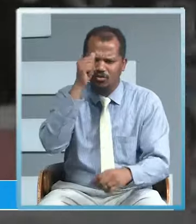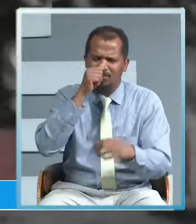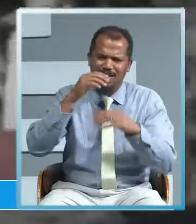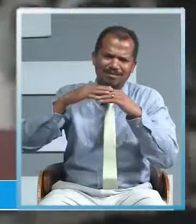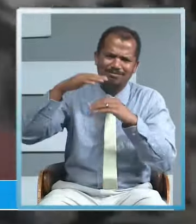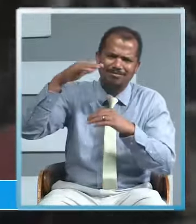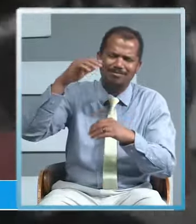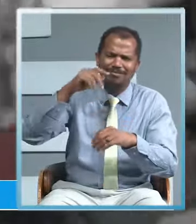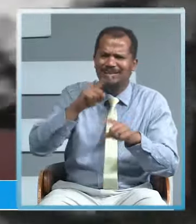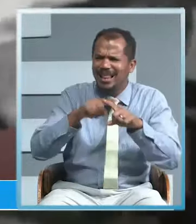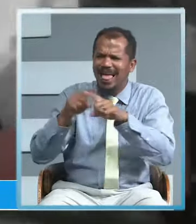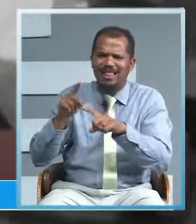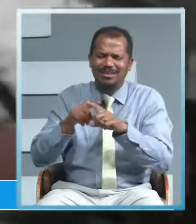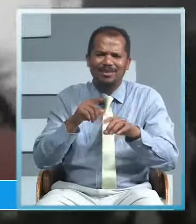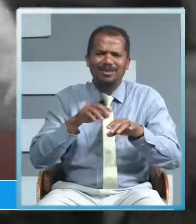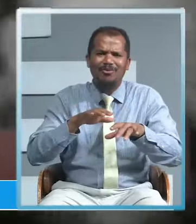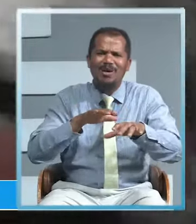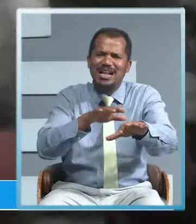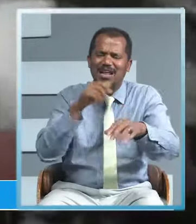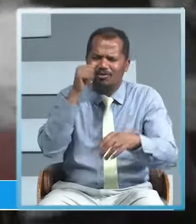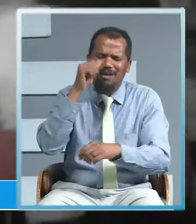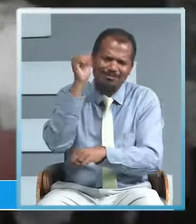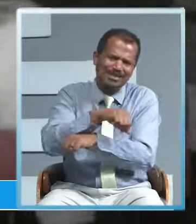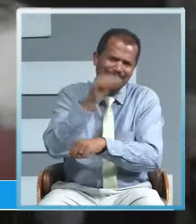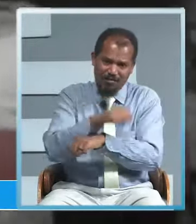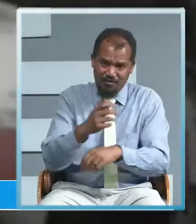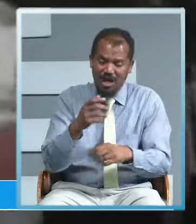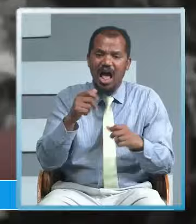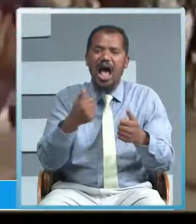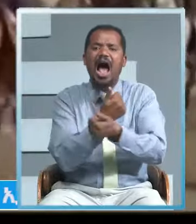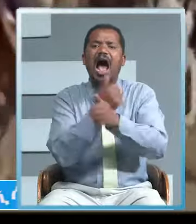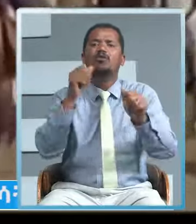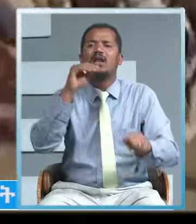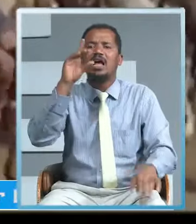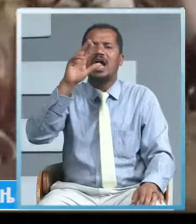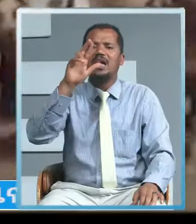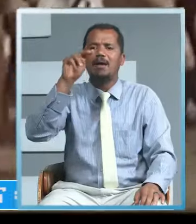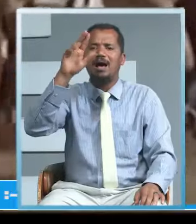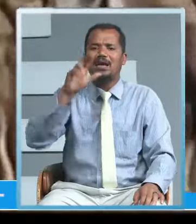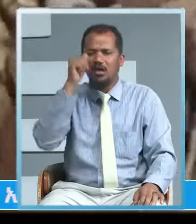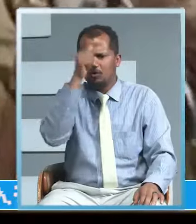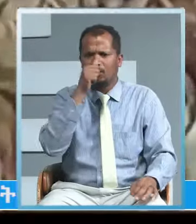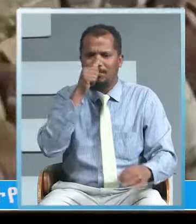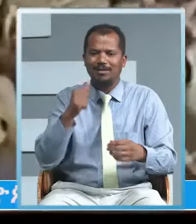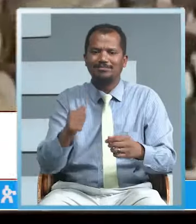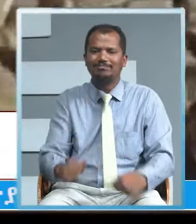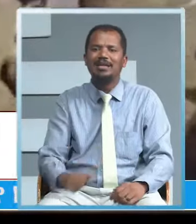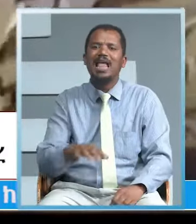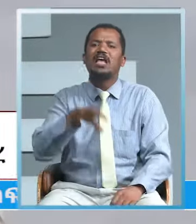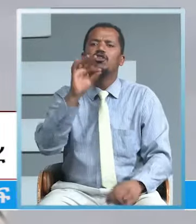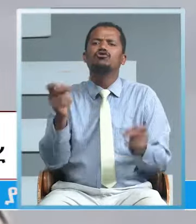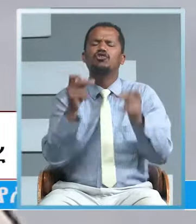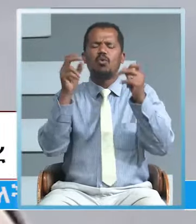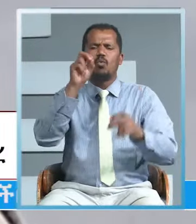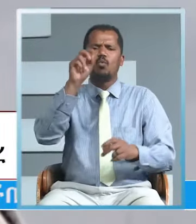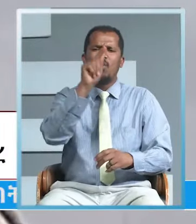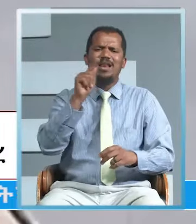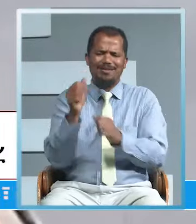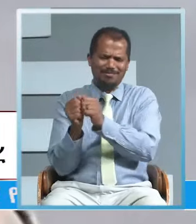ወቅት የውጭ ኃይል ወረራን በኩራት ማሸነፍ መቻሏን አንስተው የአድዋና የካራማራ ኢትዮጵያ የተጎናጸፈችው ድል